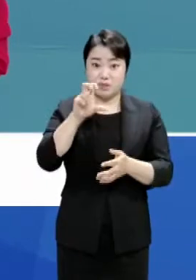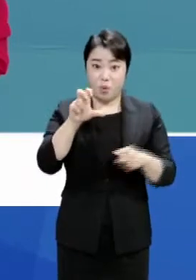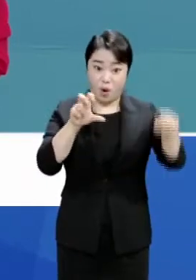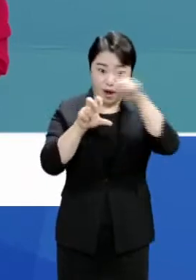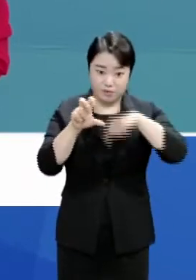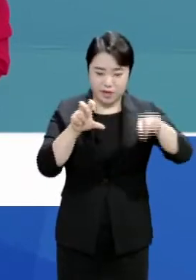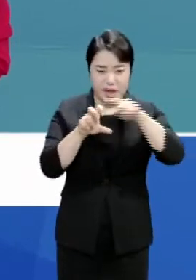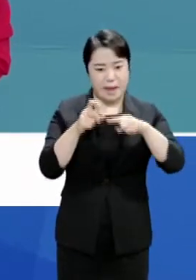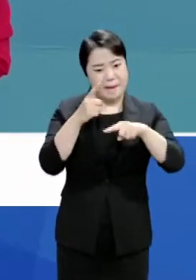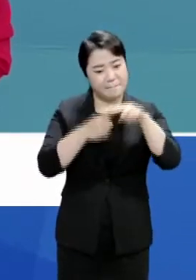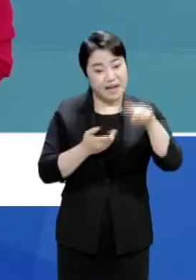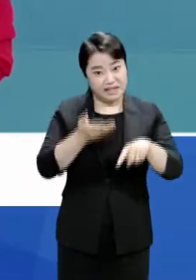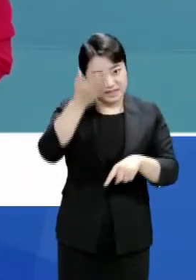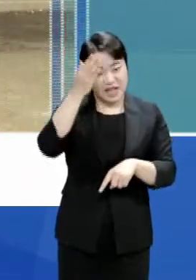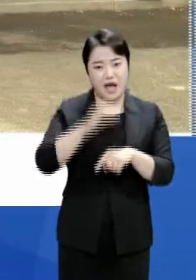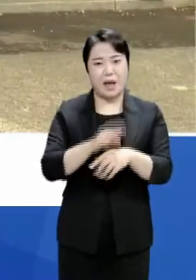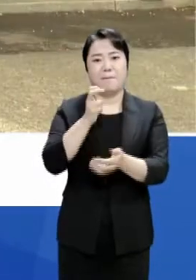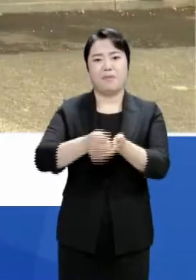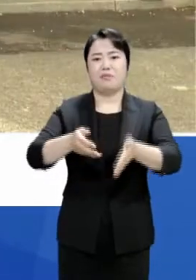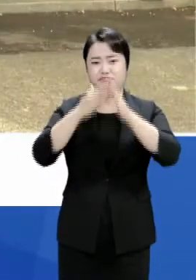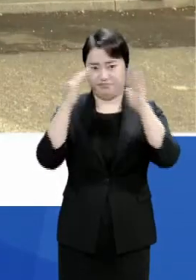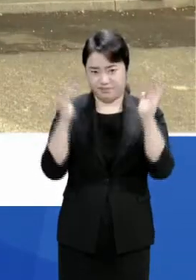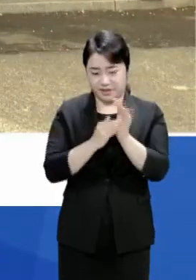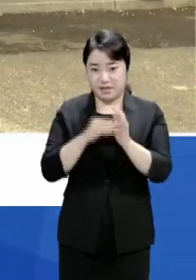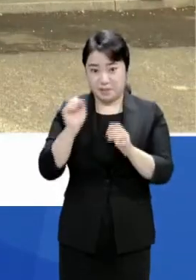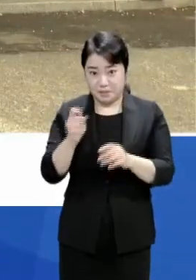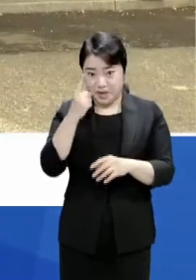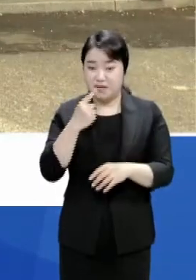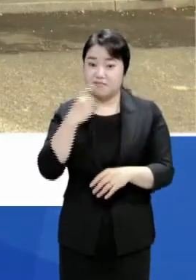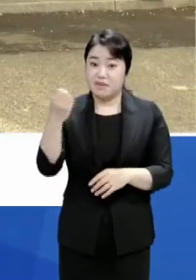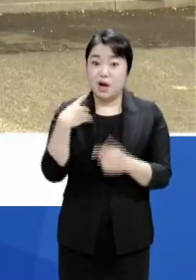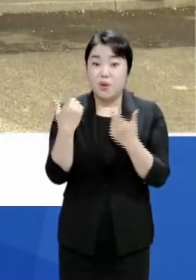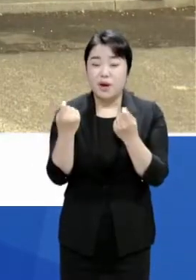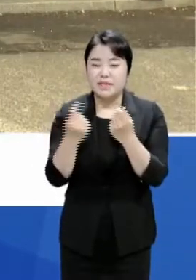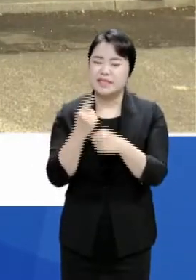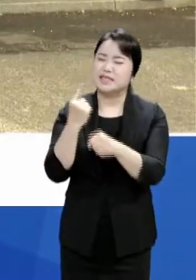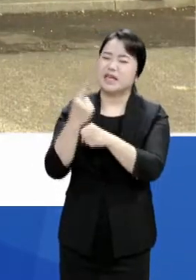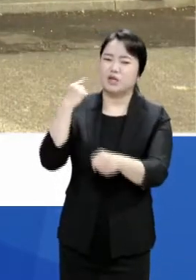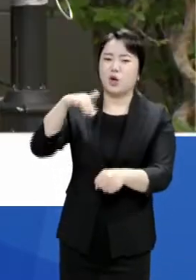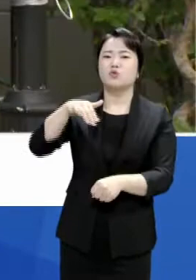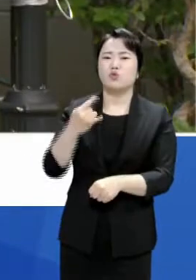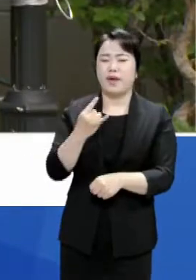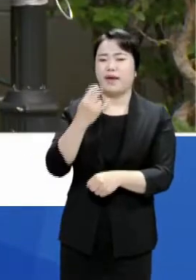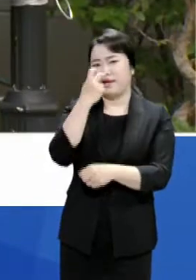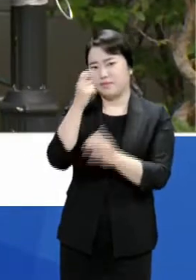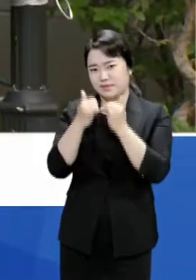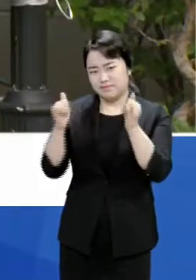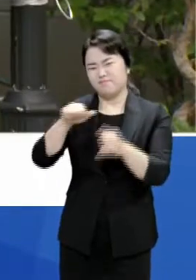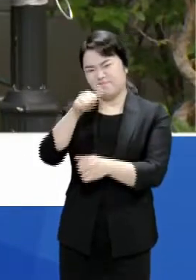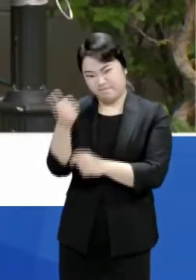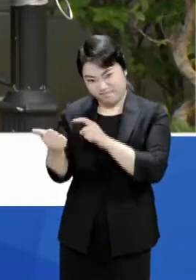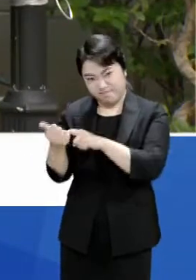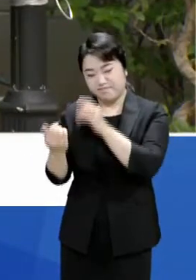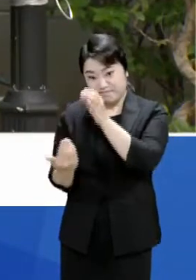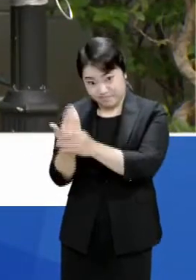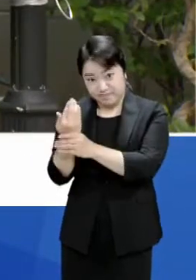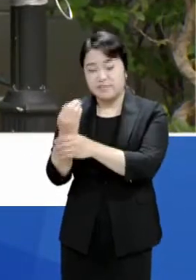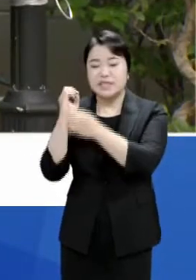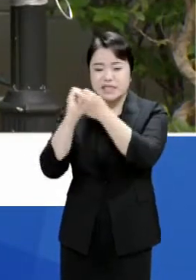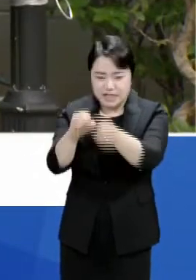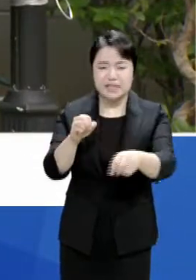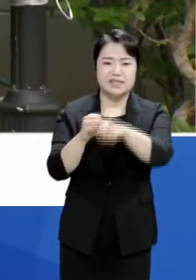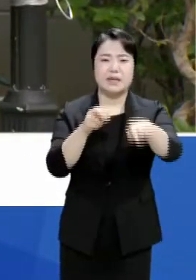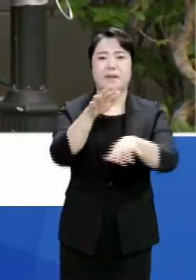이상의 자치구에서 그런 조례가 만들어졌고, 그 계기는 말씀하신 것처럼 작년에 그 최희석님 돌아가시고 나서였는데,